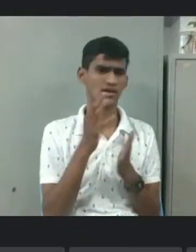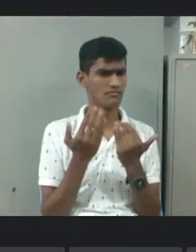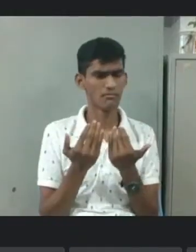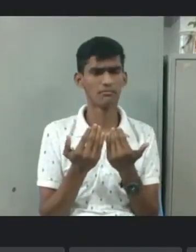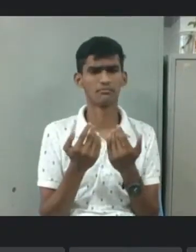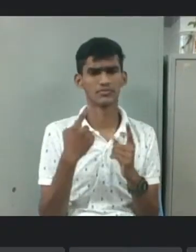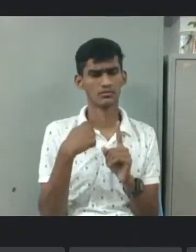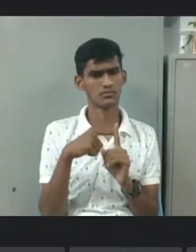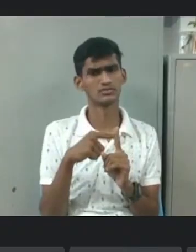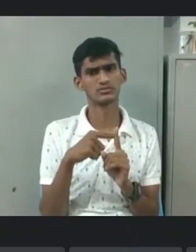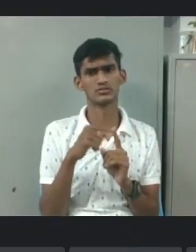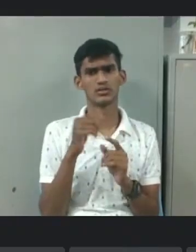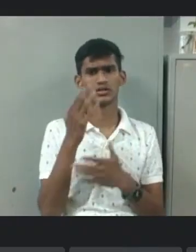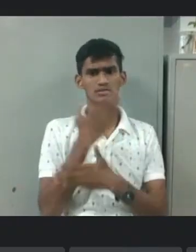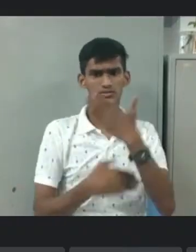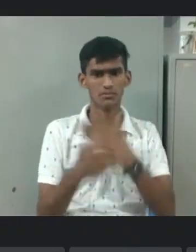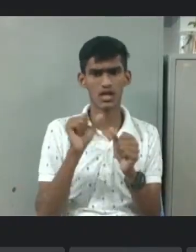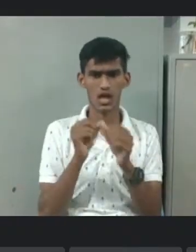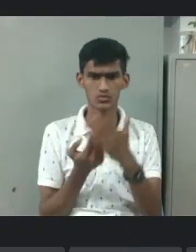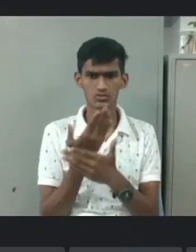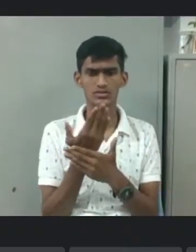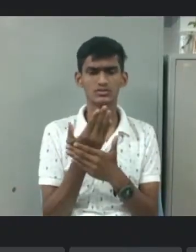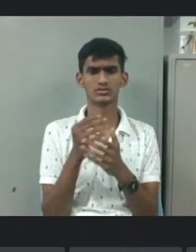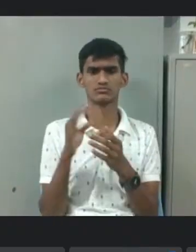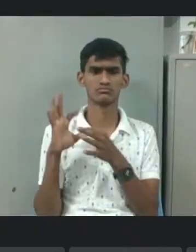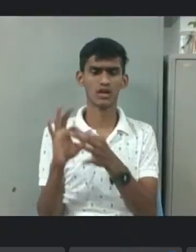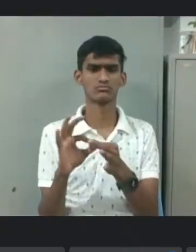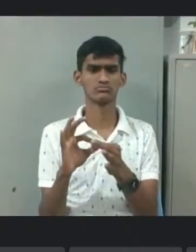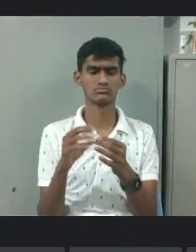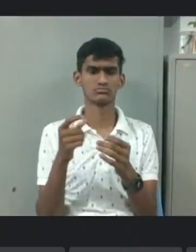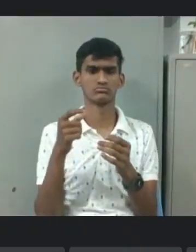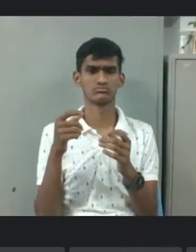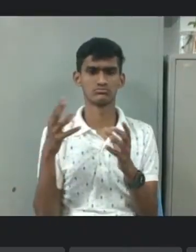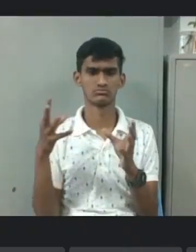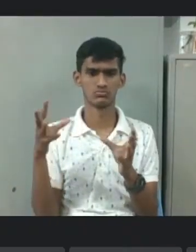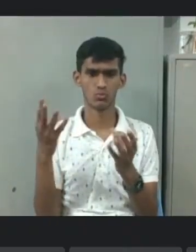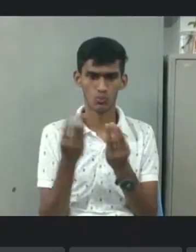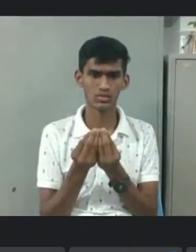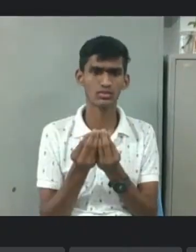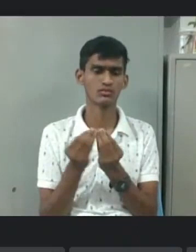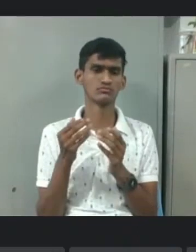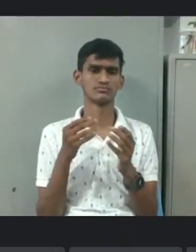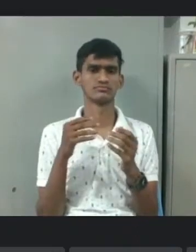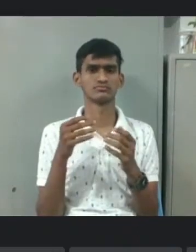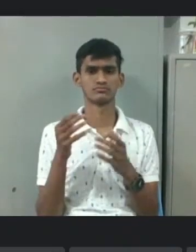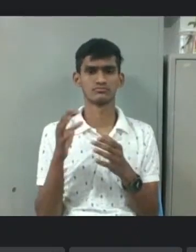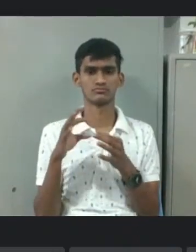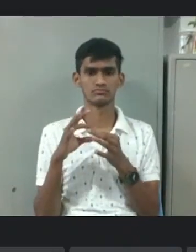കൂടിയിട്ടൊക്കെ നമ്മളതിനെ സമീപിക്കുമ്പോൾ കുറച്ചുകൂടി ഒരു നമുക്ക് സൗഹൃദപരമായിട്ടുള്ള ഒരു